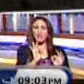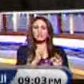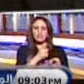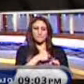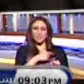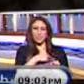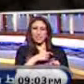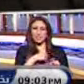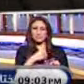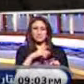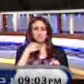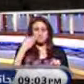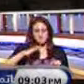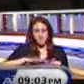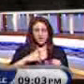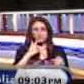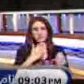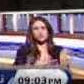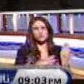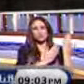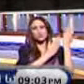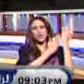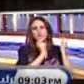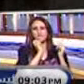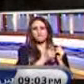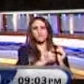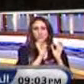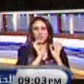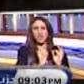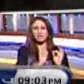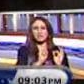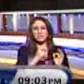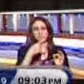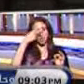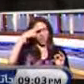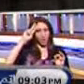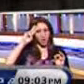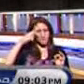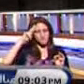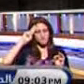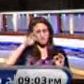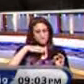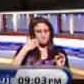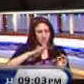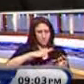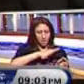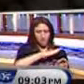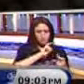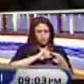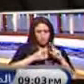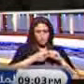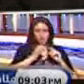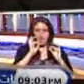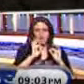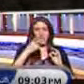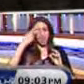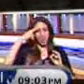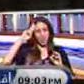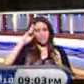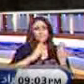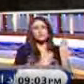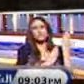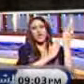لقب شهيد من شهداء الثورة، وأن يعامل ماديا ومعنويا معاملة شهداء الثورة مثلا؟ أعتقد ده القرار الرئيسي المطلوب، وإن شاء